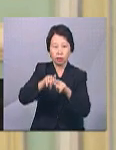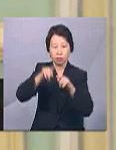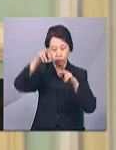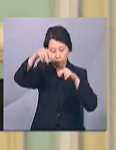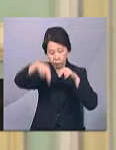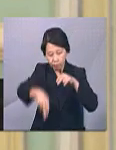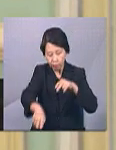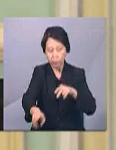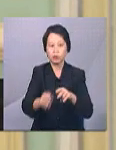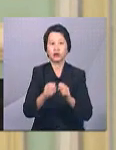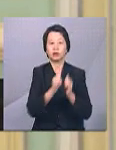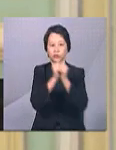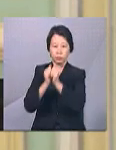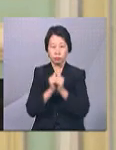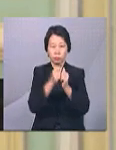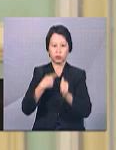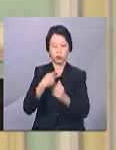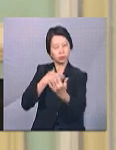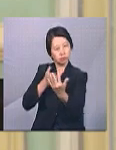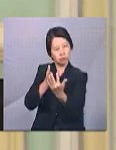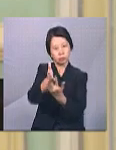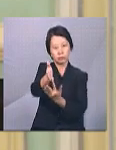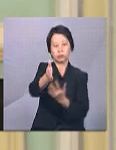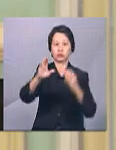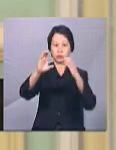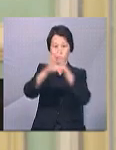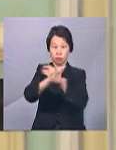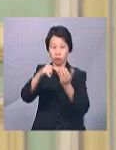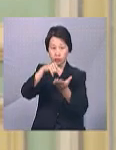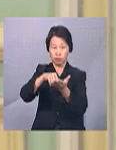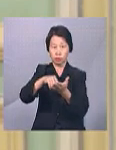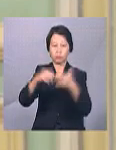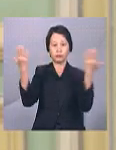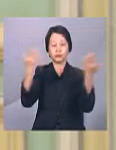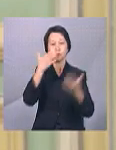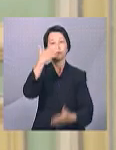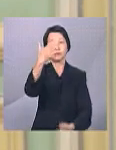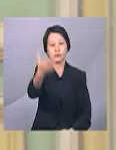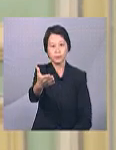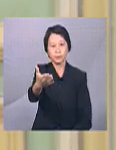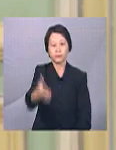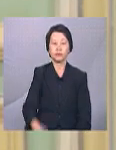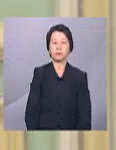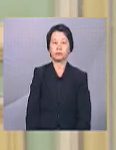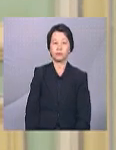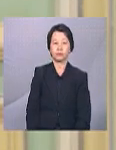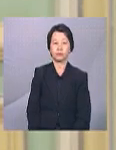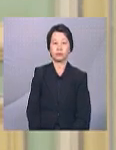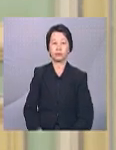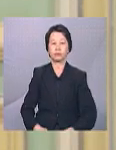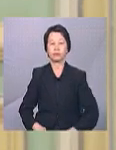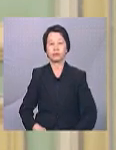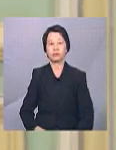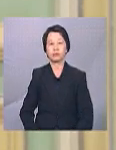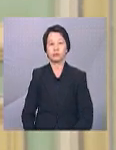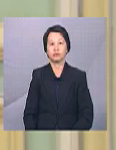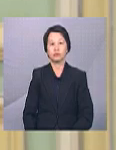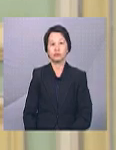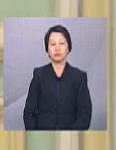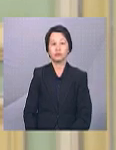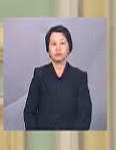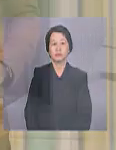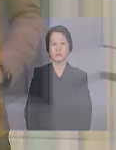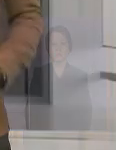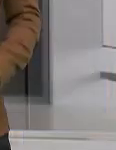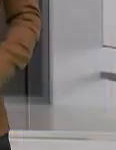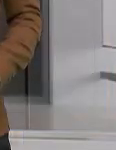sama-sama kita harungi cabaran ini sekian terima kasih ada soalan silakan Hai